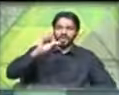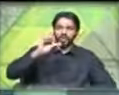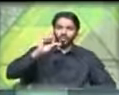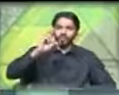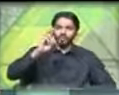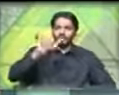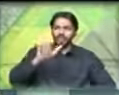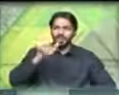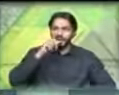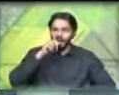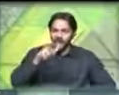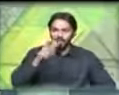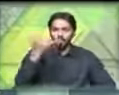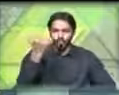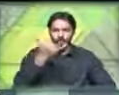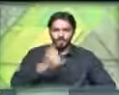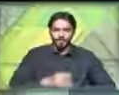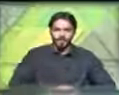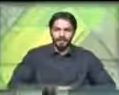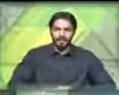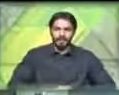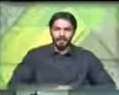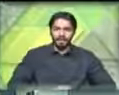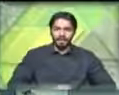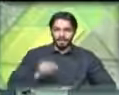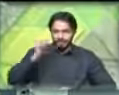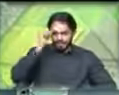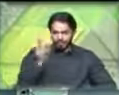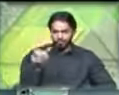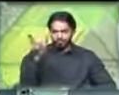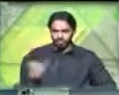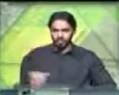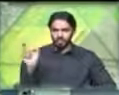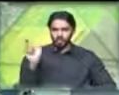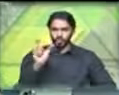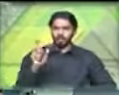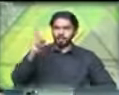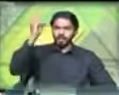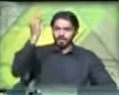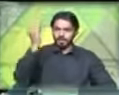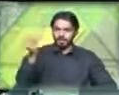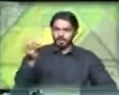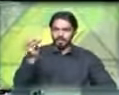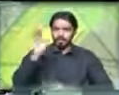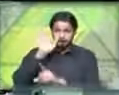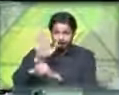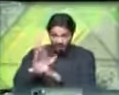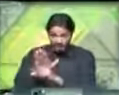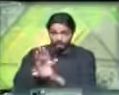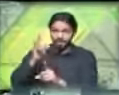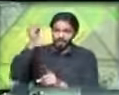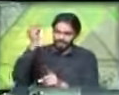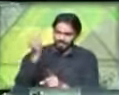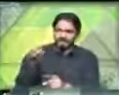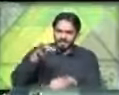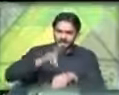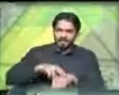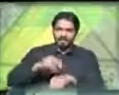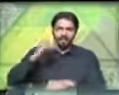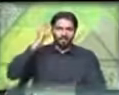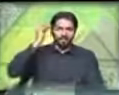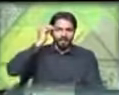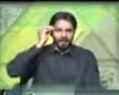جدا. بيقول: من أيده الله تعالى بلطفه رزقه الفهم. تمام.